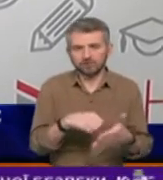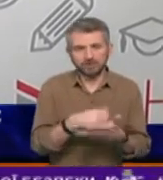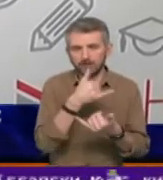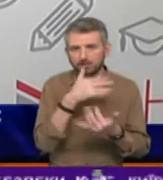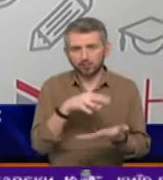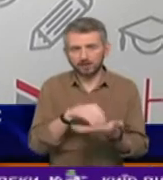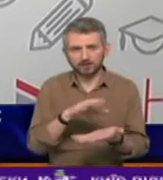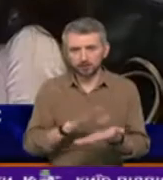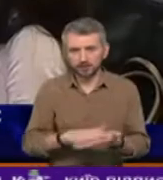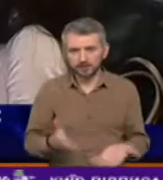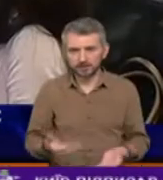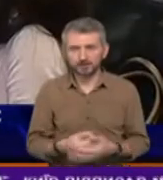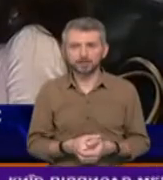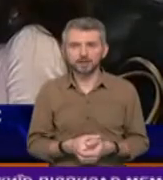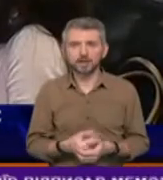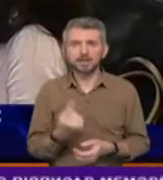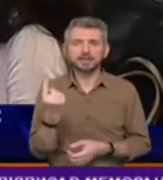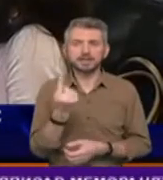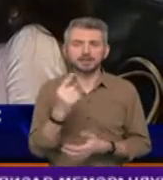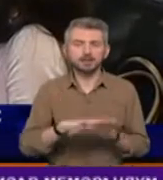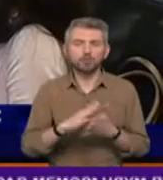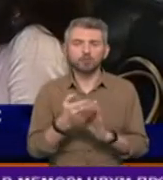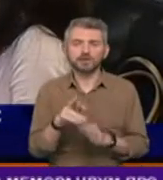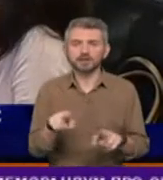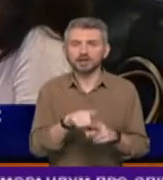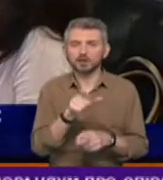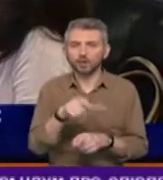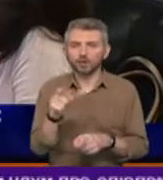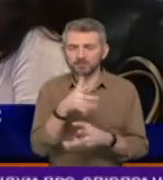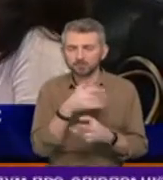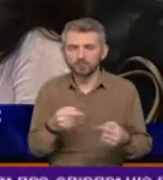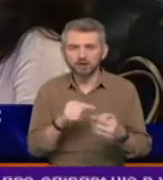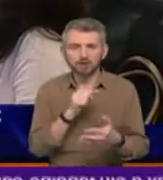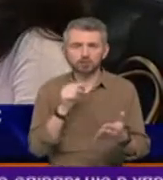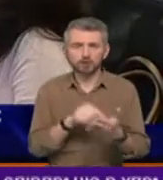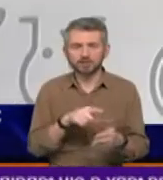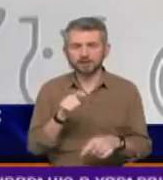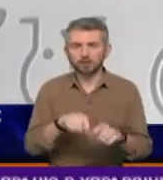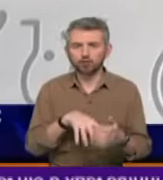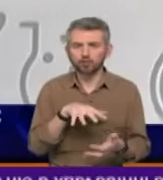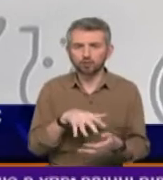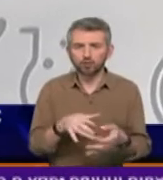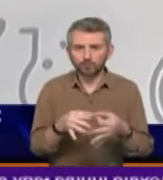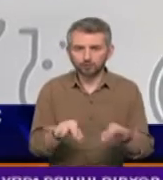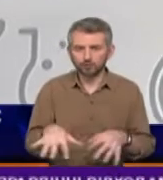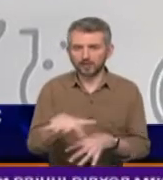розуміємо, що якщо ми ще будемо вимірювати спілкування, то це вимагатиме надмірну